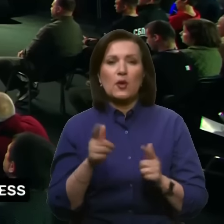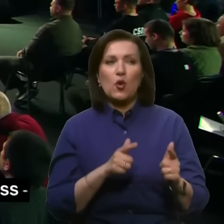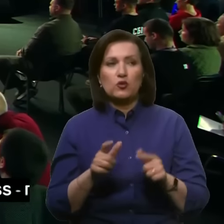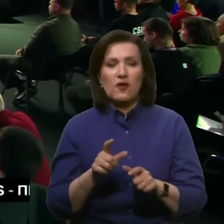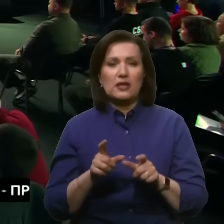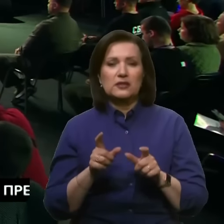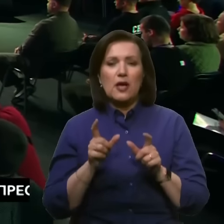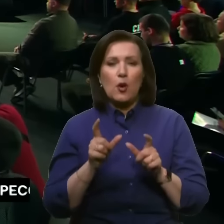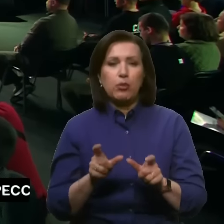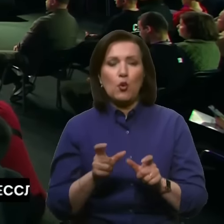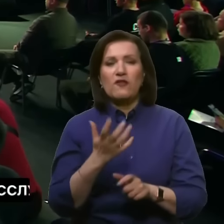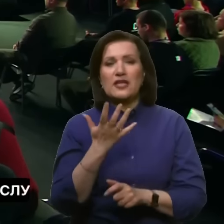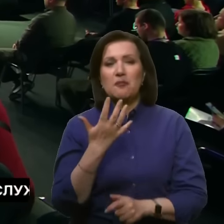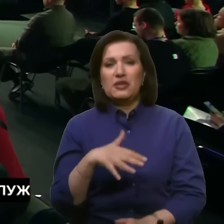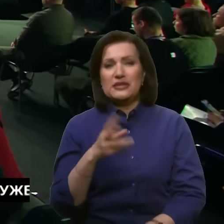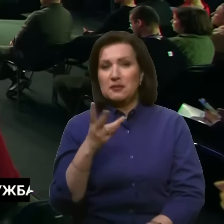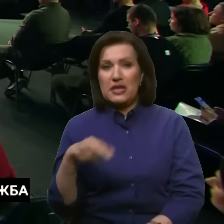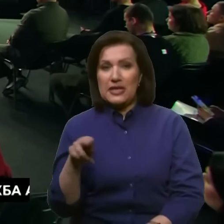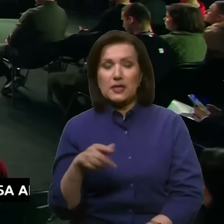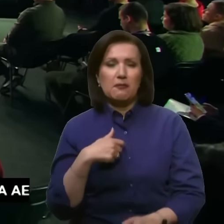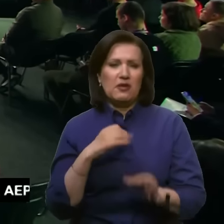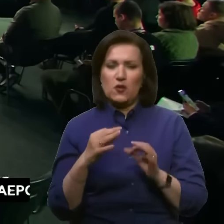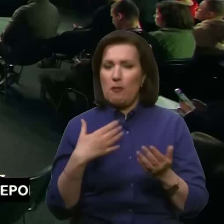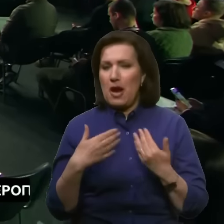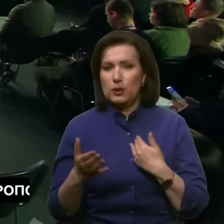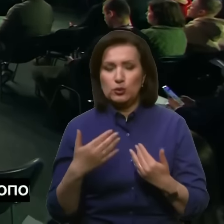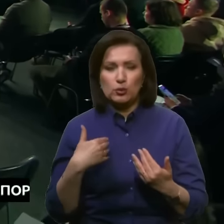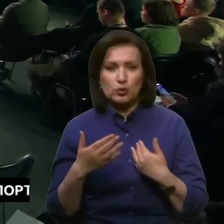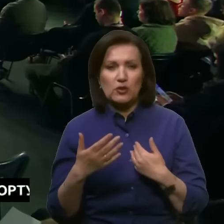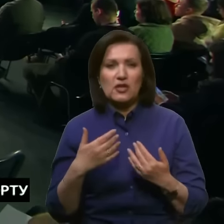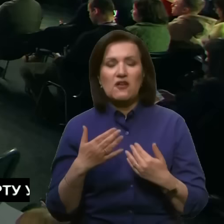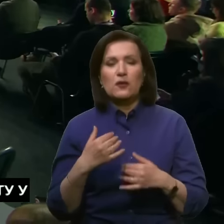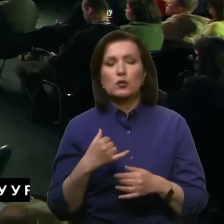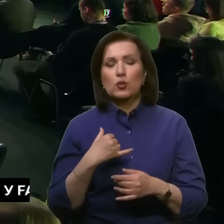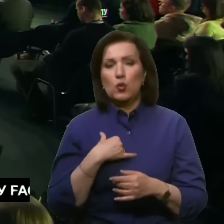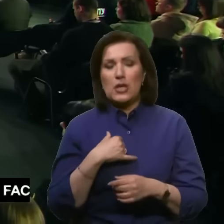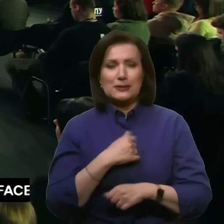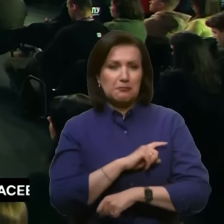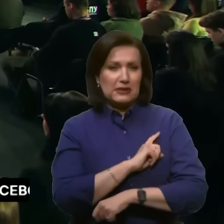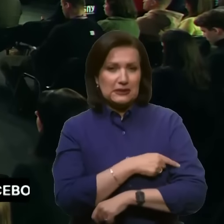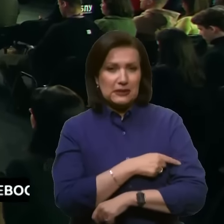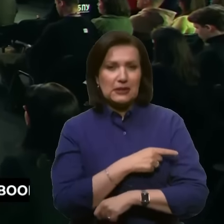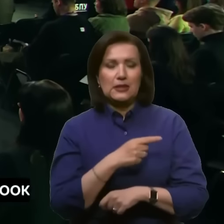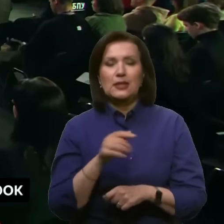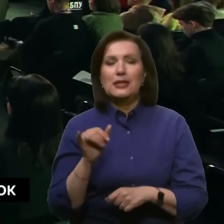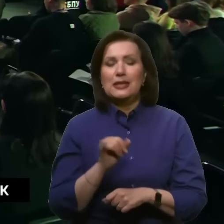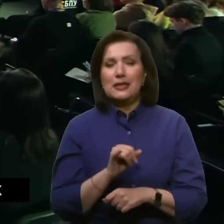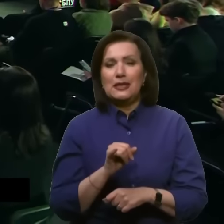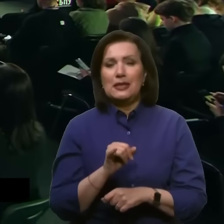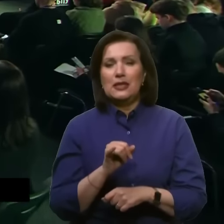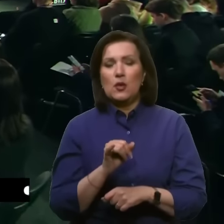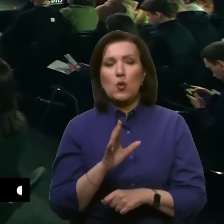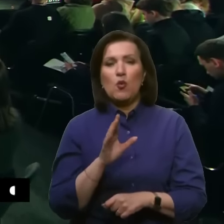готувалось блокування 50 мільярдів. Тобто ми в нормальних стосунках, відносини у нас міцні, і в